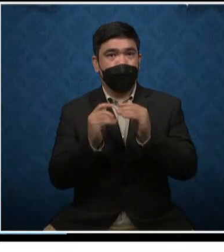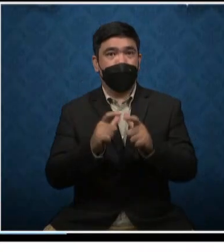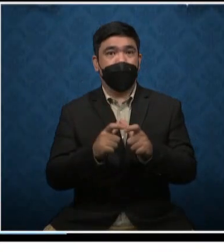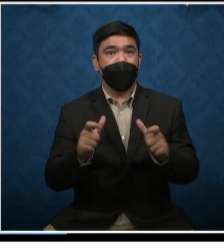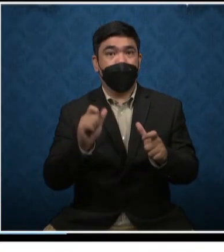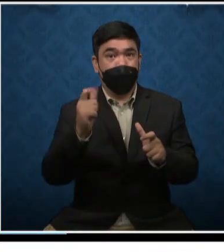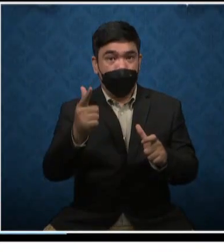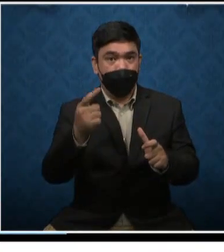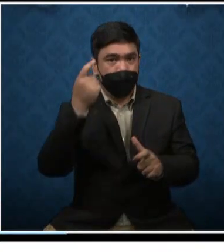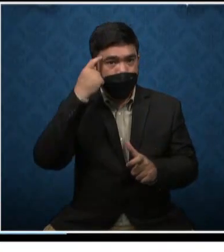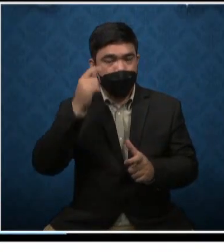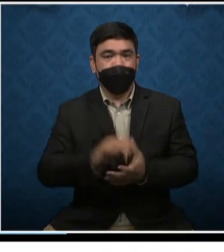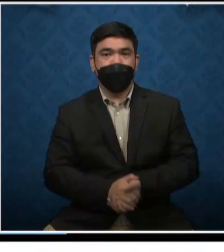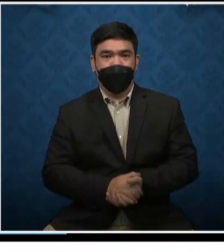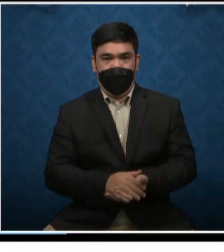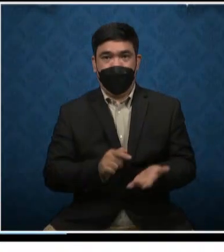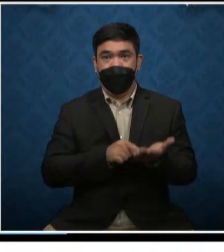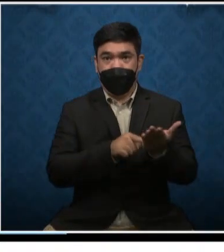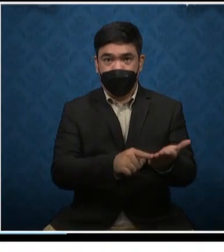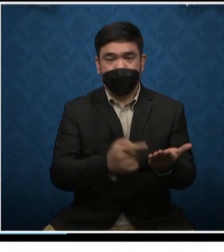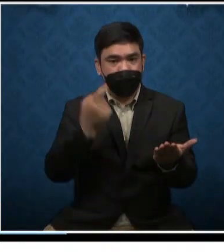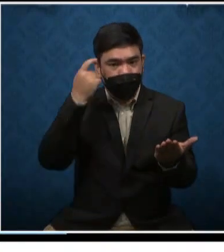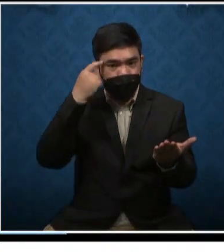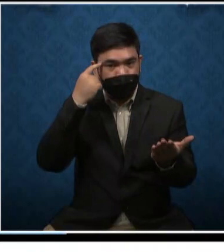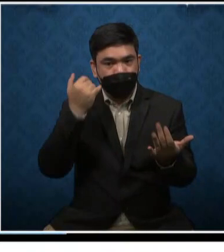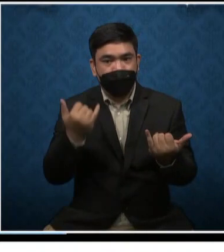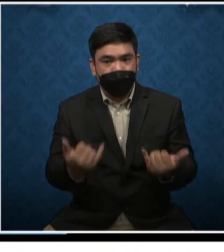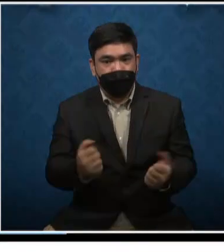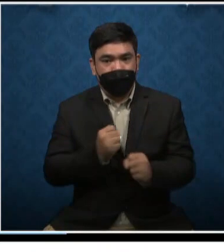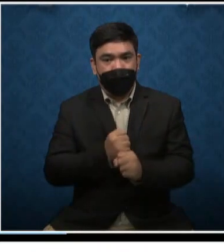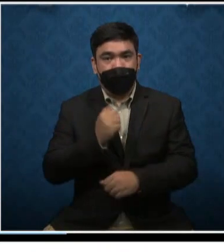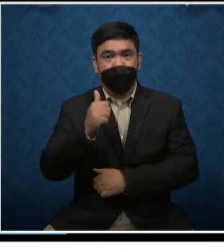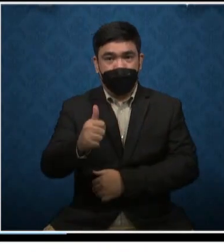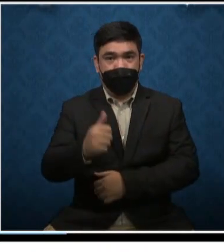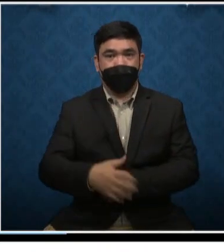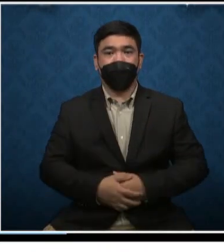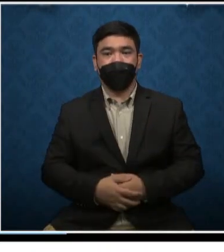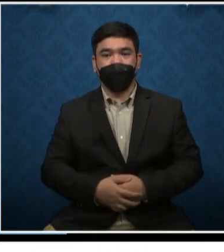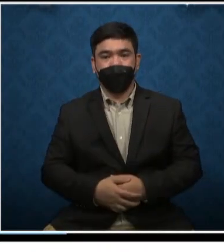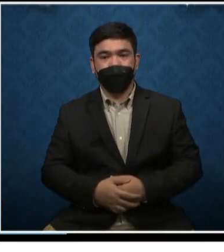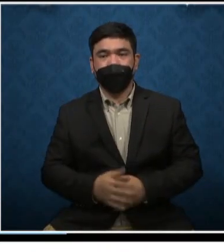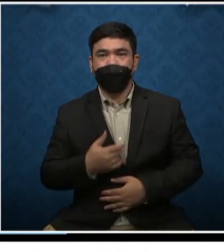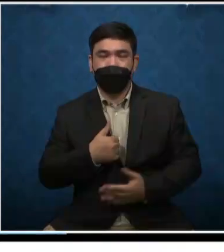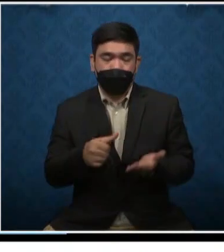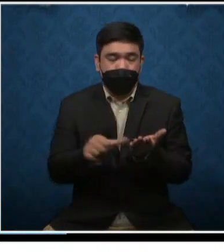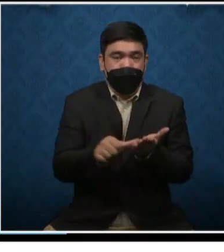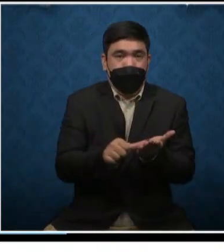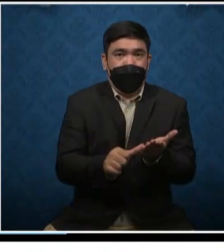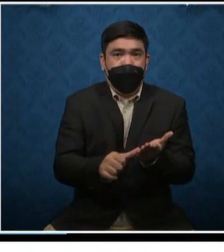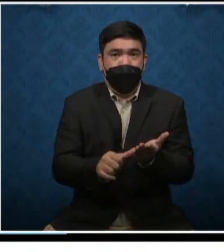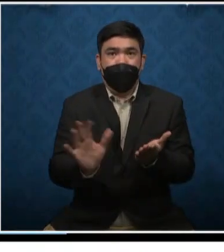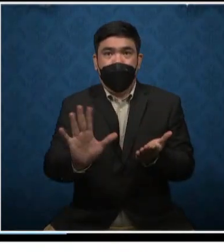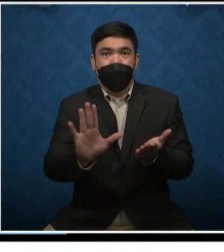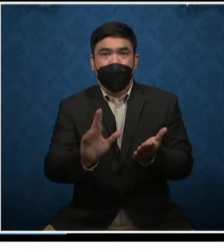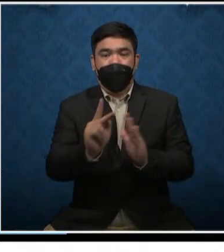องข้อเสนอดังกล่าวนี้สามารถดำเนินการได้โดยไม่ต้องแก้ไขเพิ่มเติม